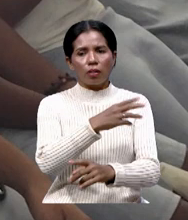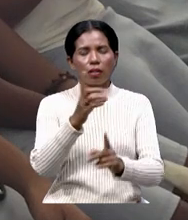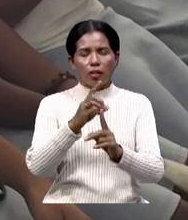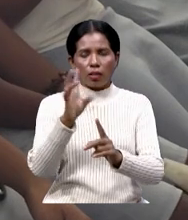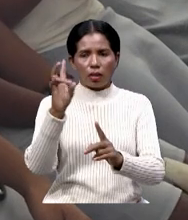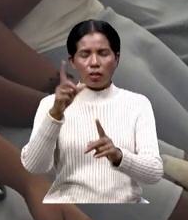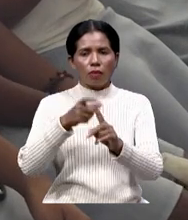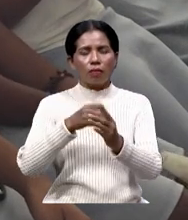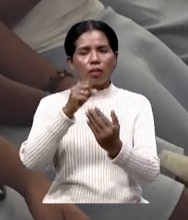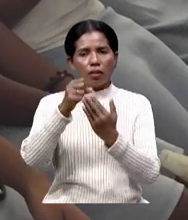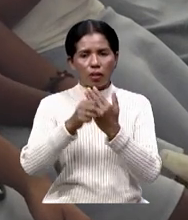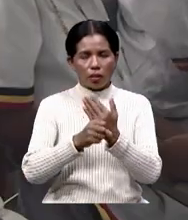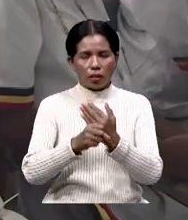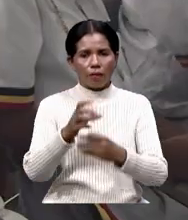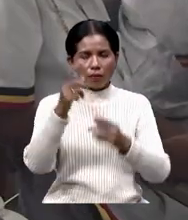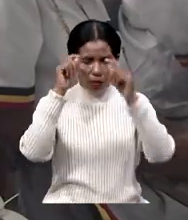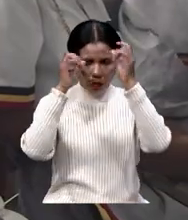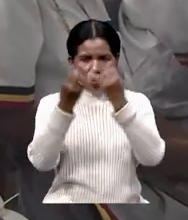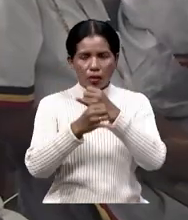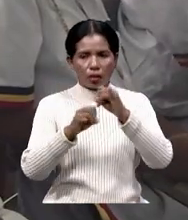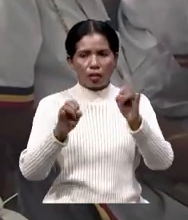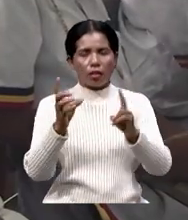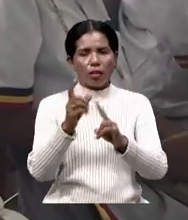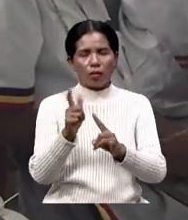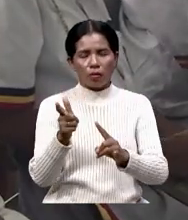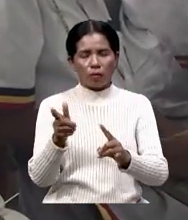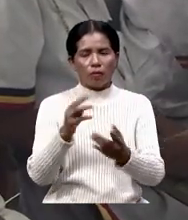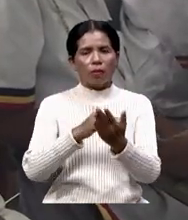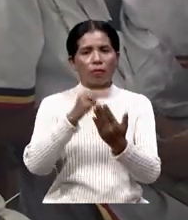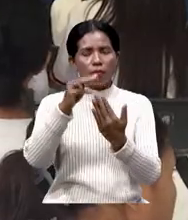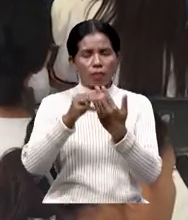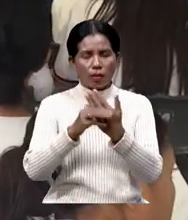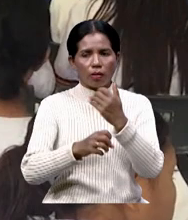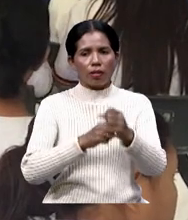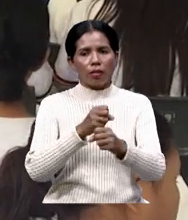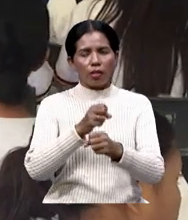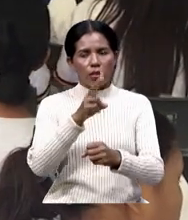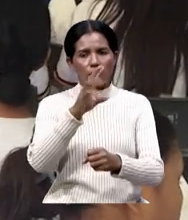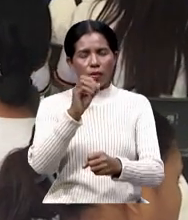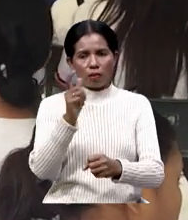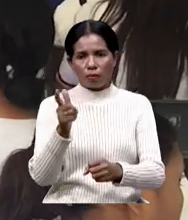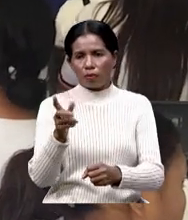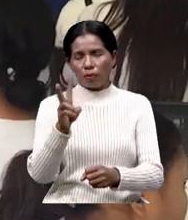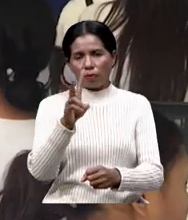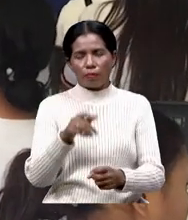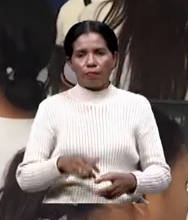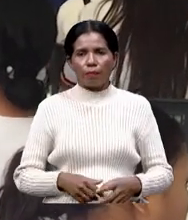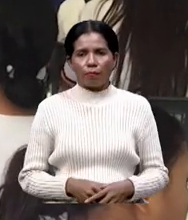fulan dezembro. Timor Leste restaura na independência e alorong uranulu fulan maiu tinang Rio Roroa. Feliciano Venancio Belo, GMN.